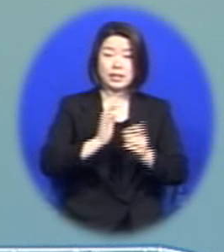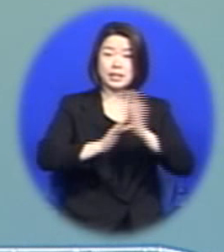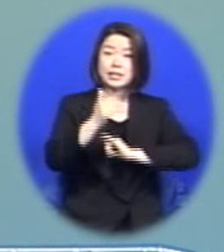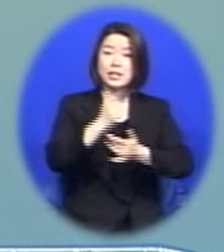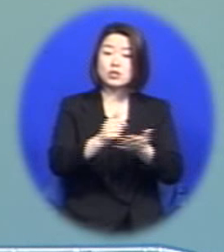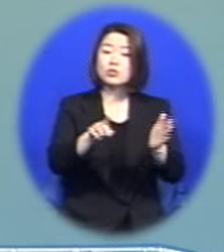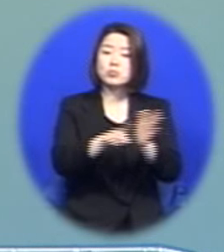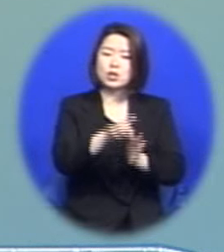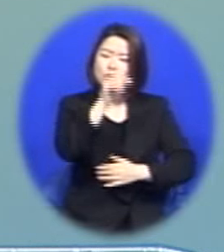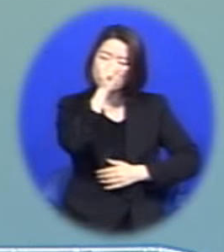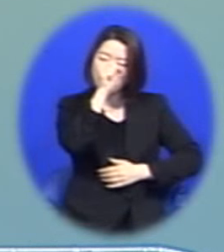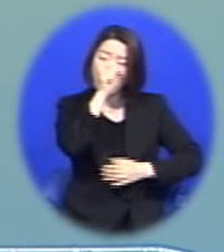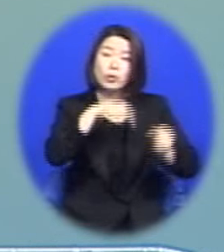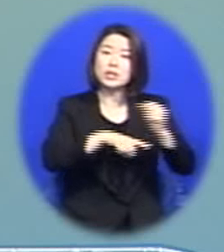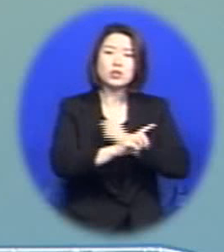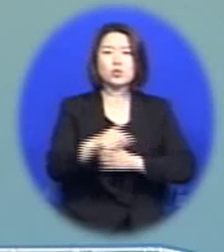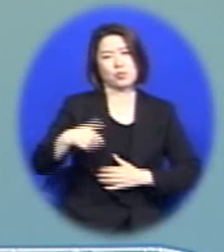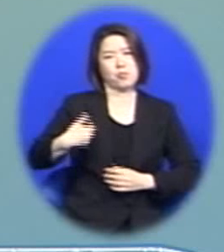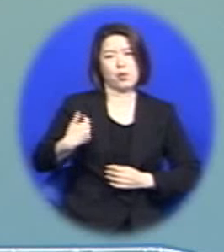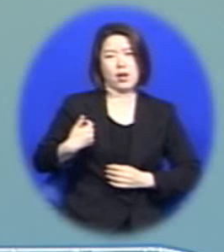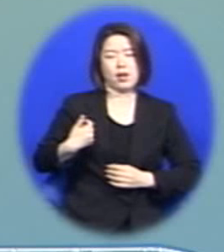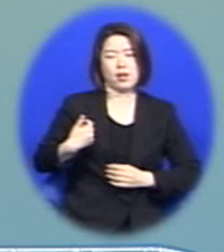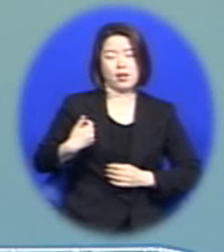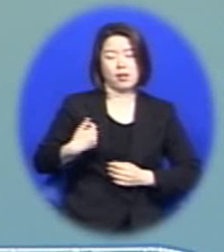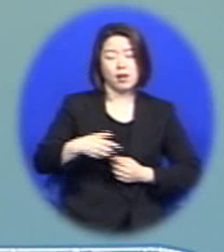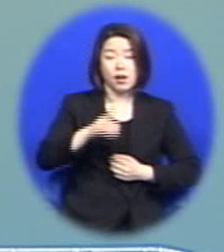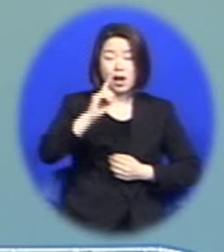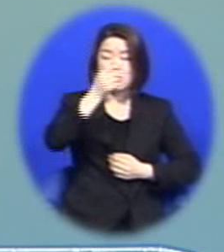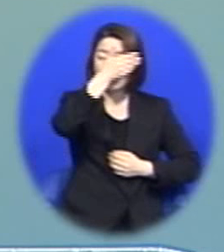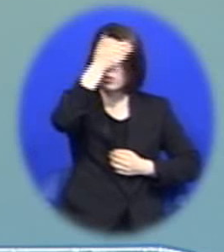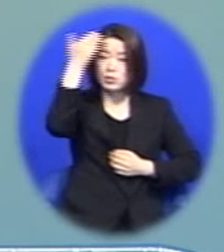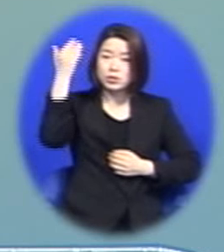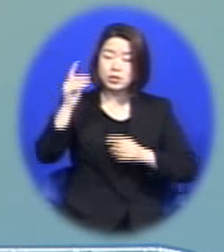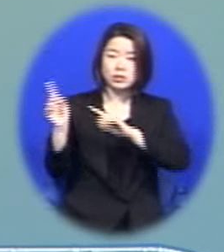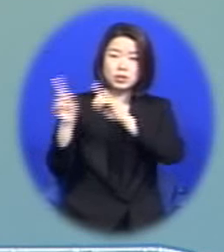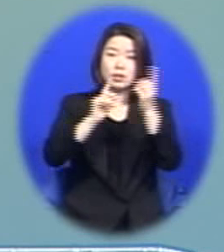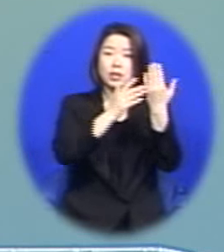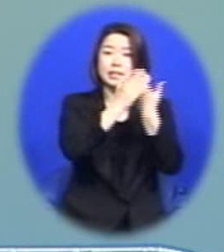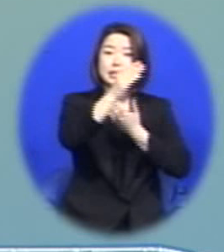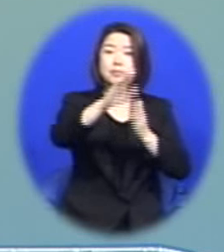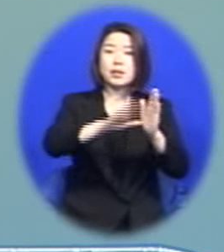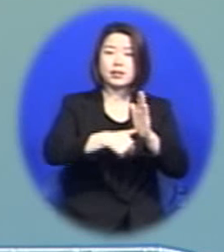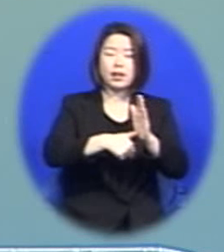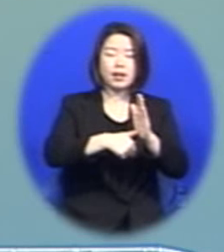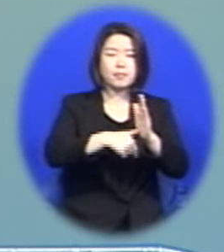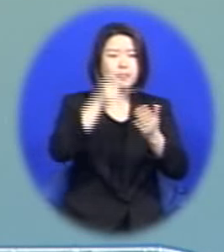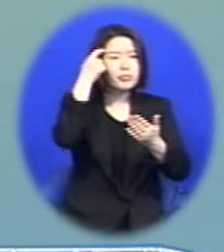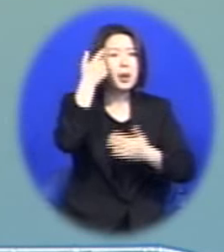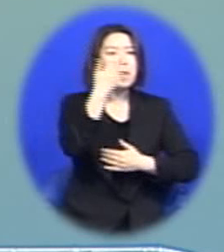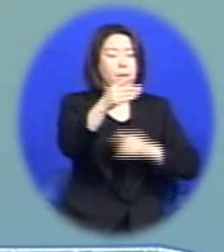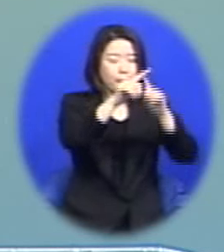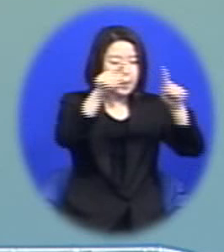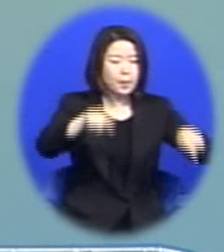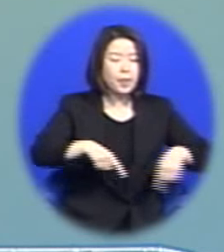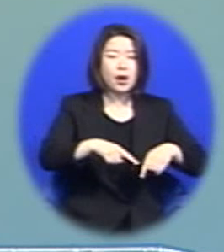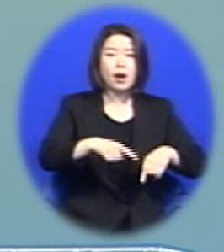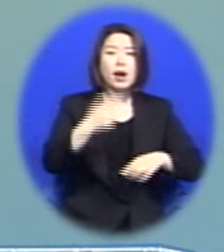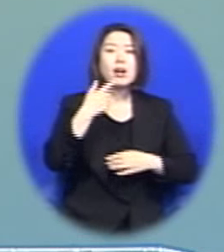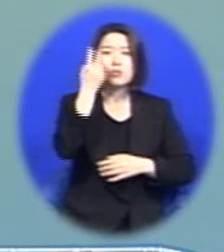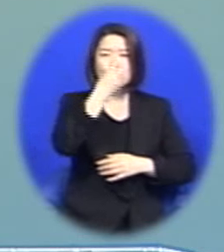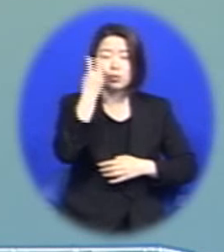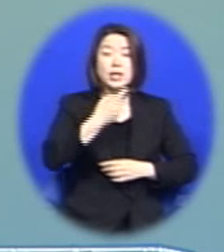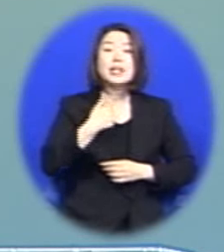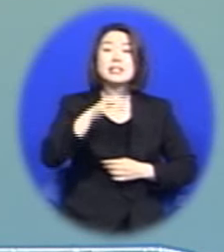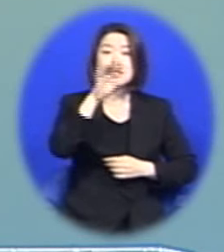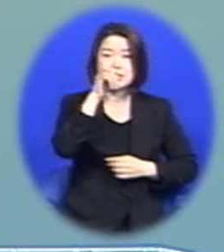것입니다 한번은 청년 집회 때 설문조사를 했는데 그 첫번째 질문이 당신을 보통